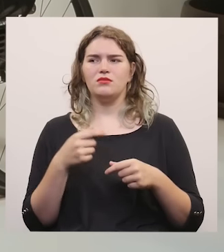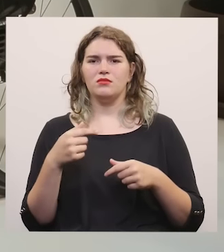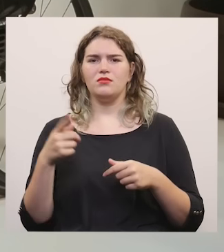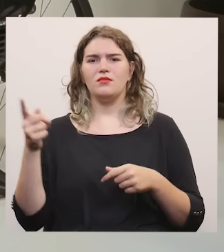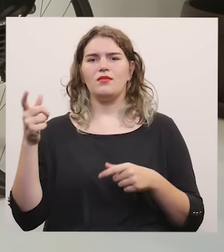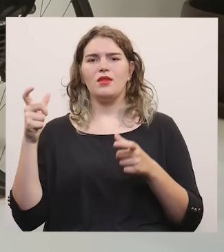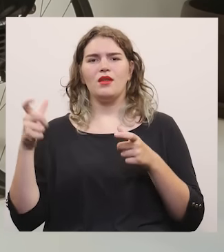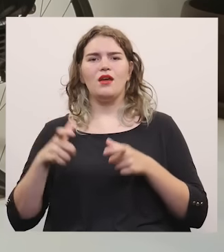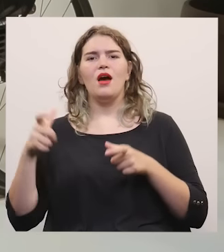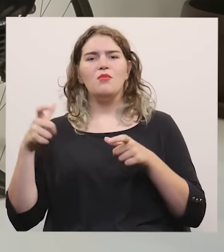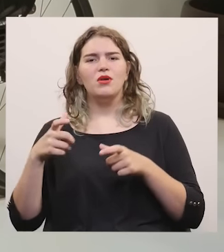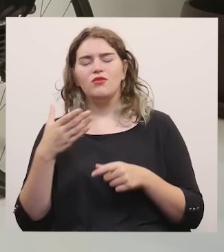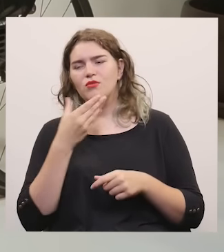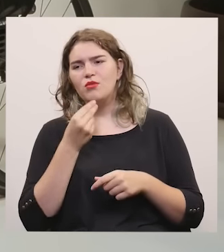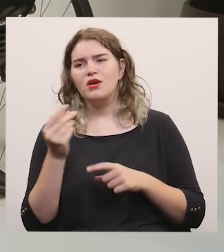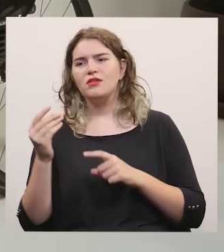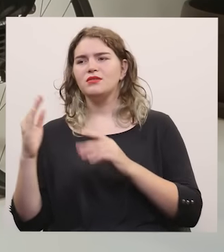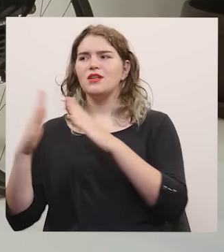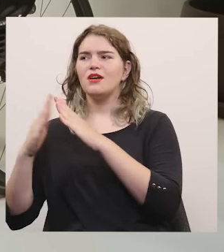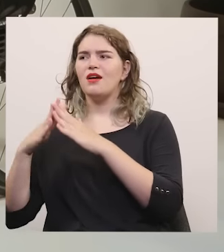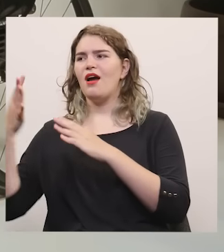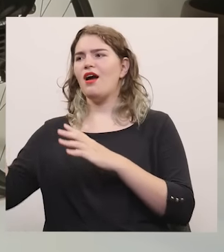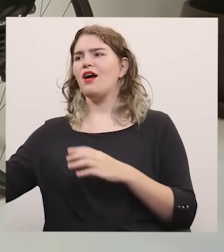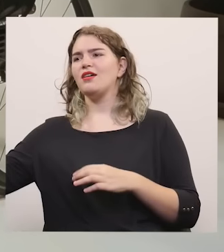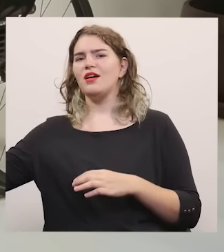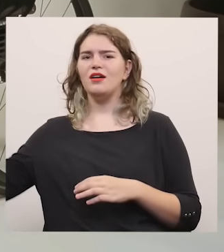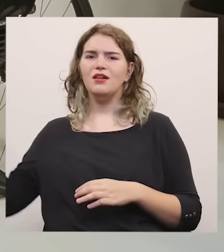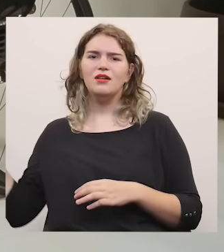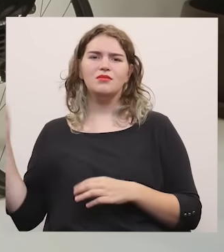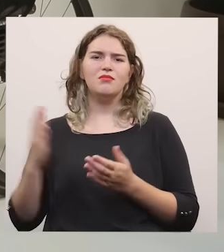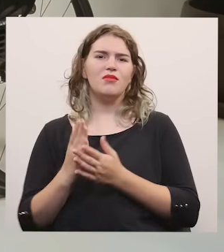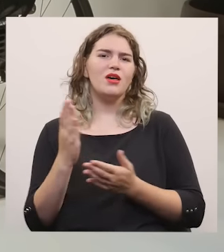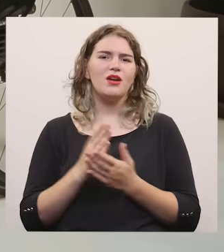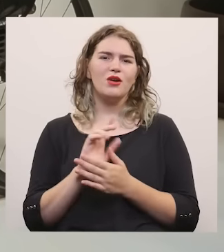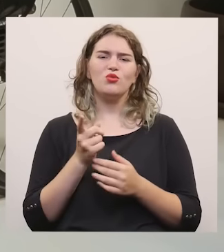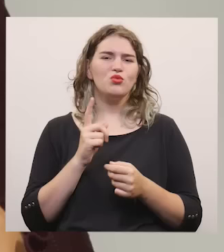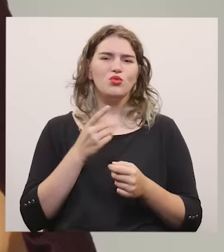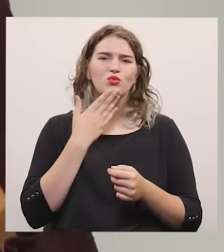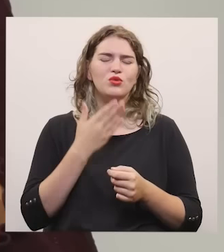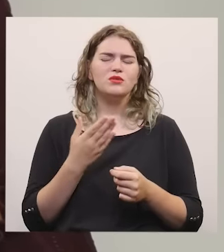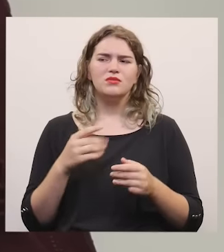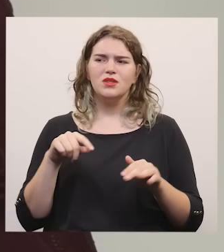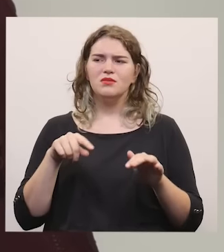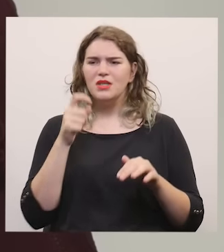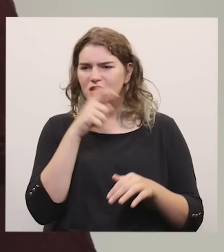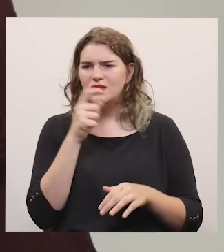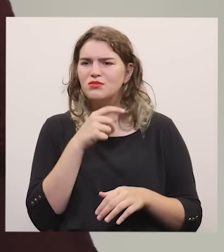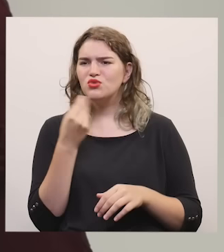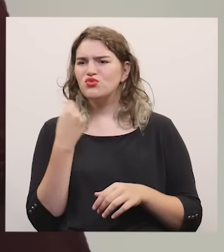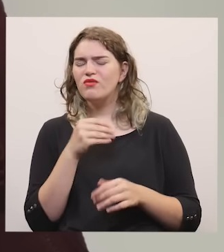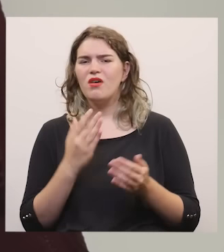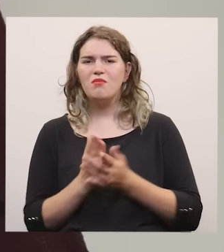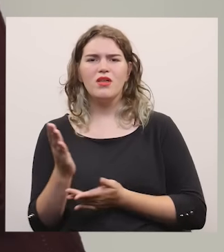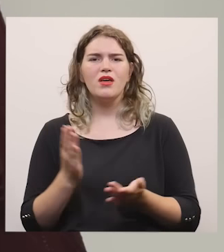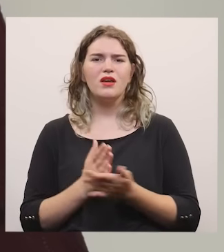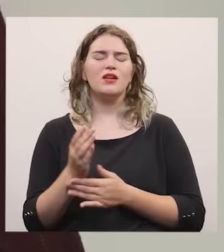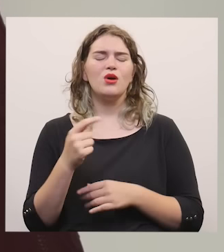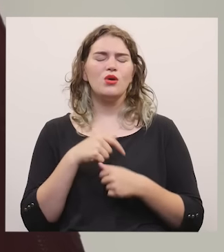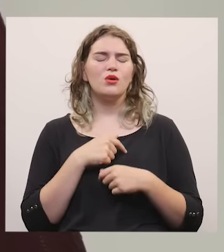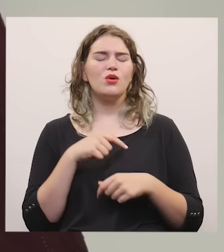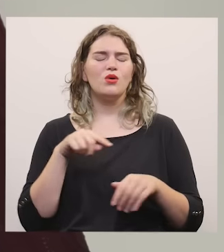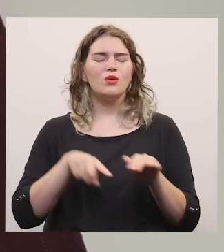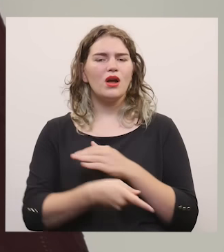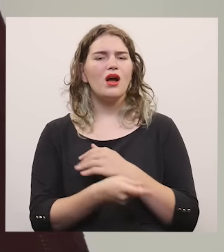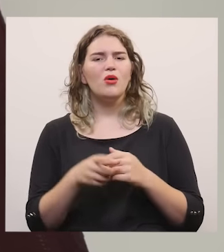dar colegul meu are casă. Da, și atunci... Am o casă faină, da, dar la altă are casă mai faină. Exact. Are mașină. Are... Și atunci tot timpul ai un gol și o lipsă, că parcă îți trebuie ceva, dar nu, de fapt,